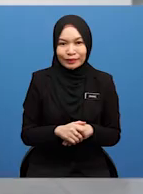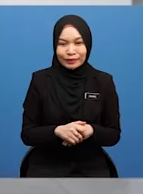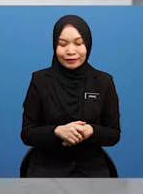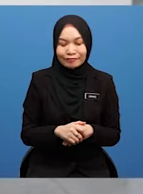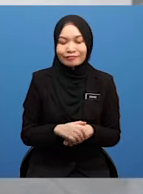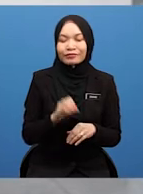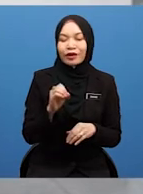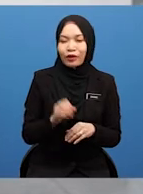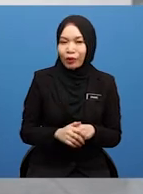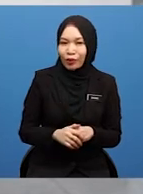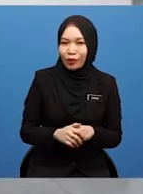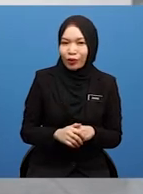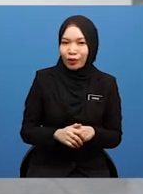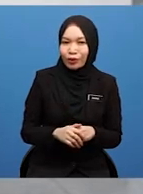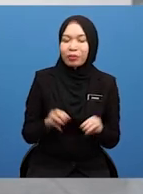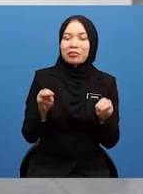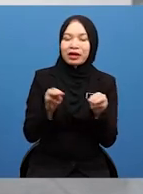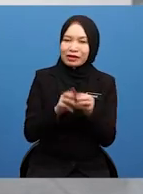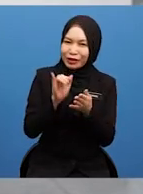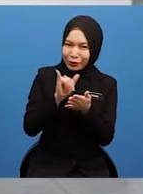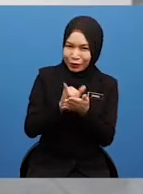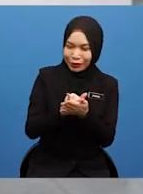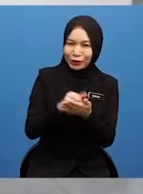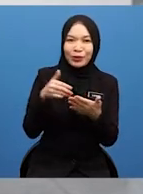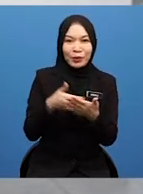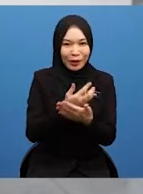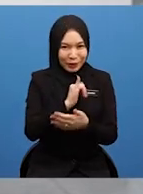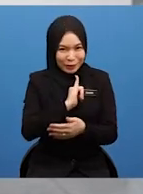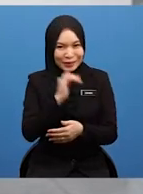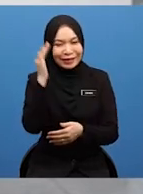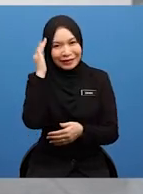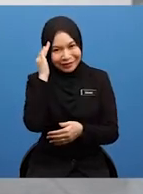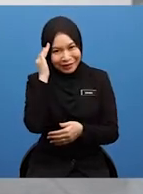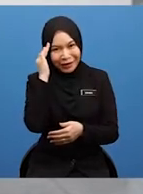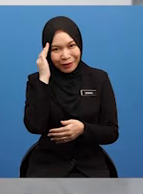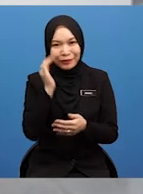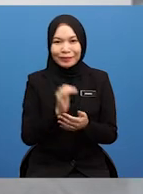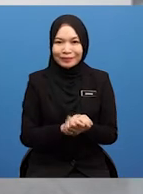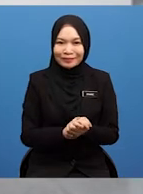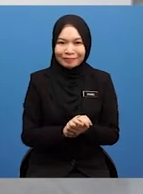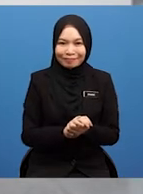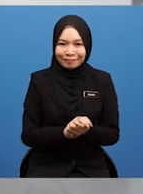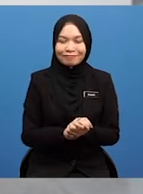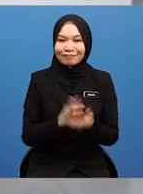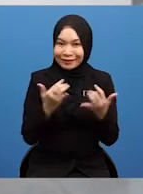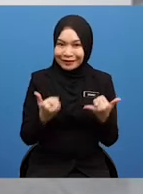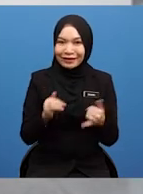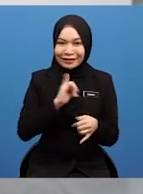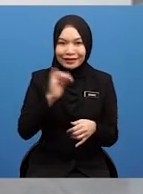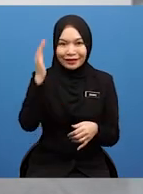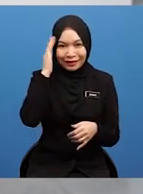Oh cek John semacam Baru tahu ya kalau saya beritahu aku lagi tadi dosanya